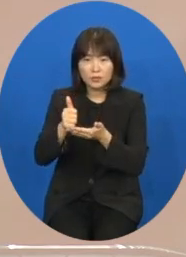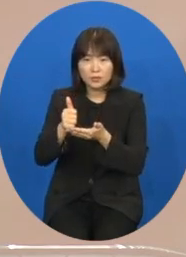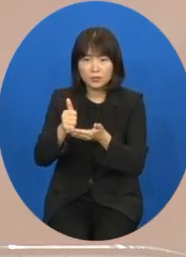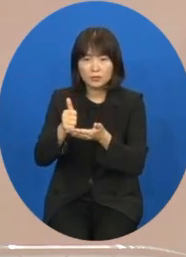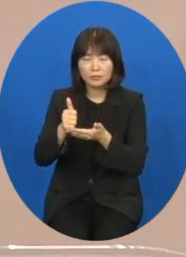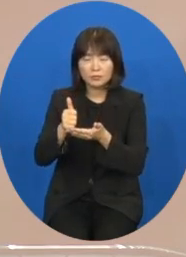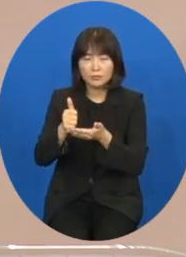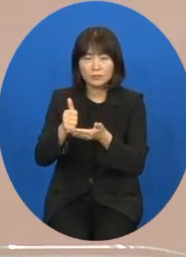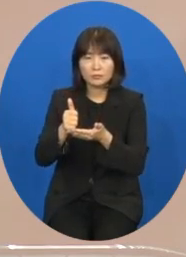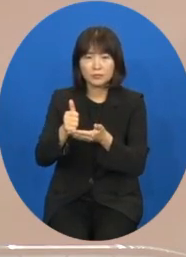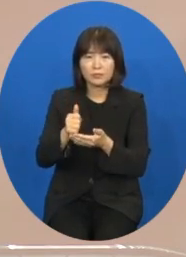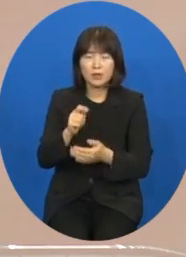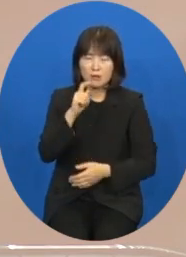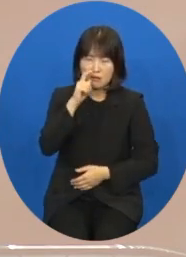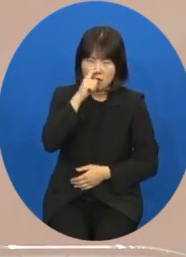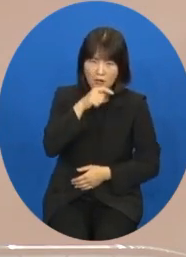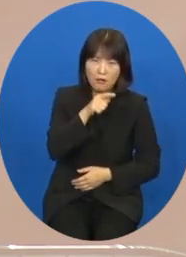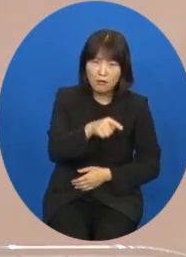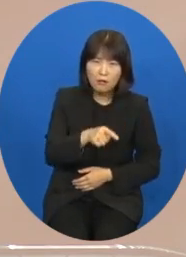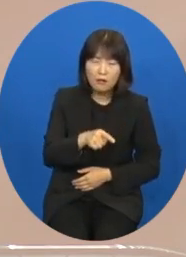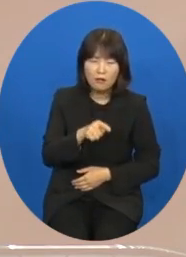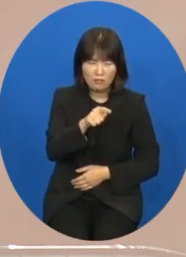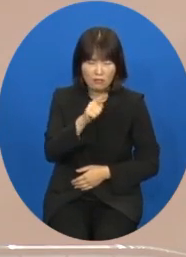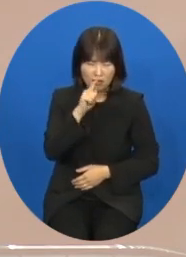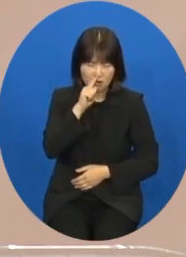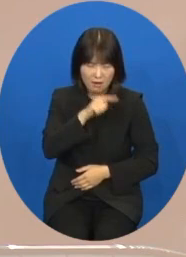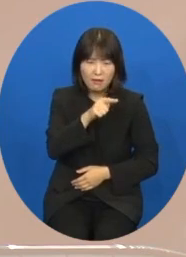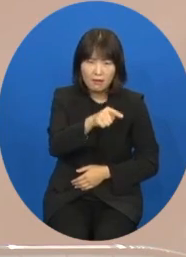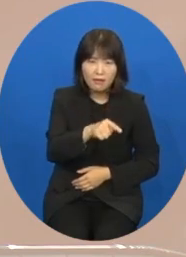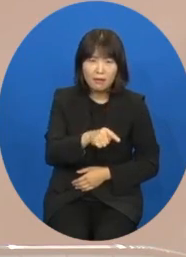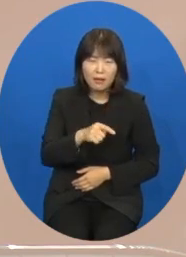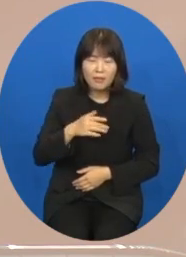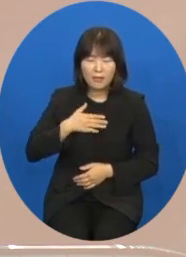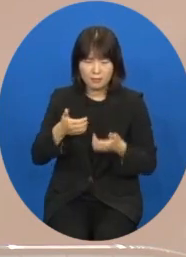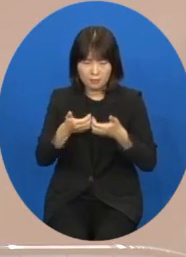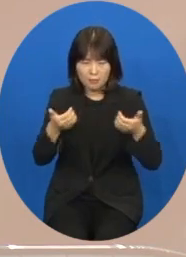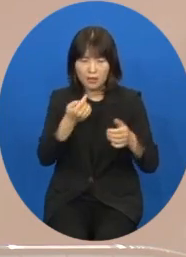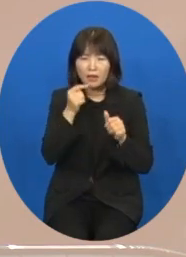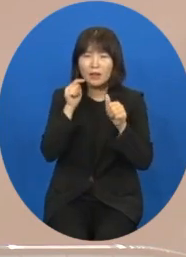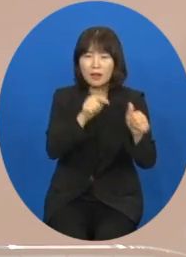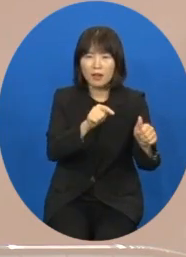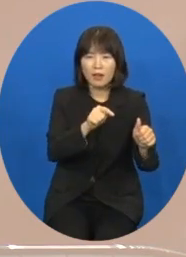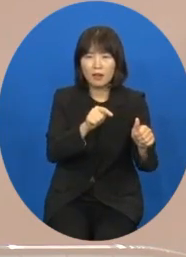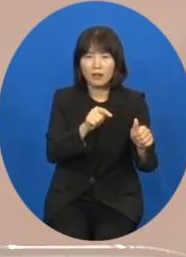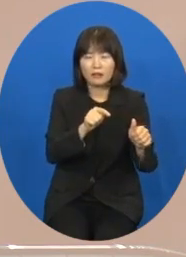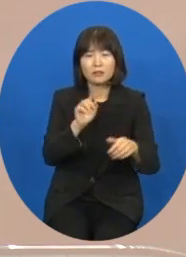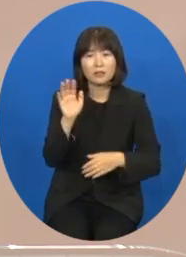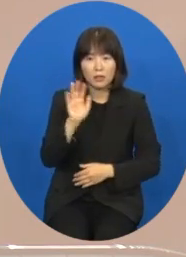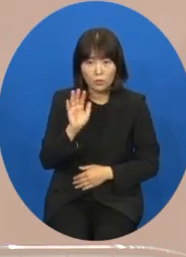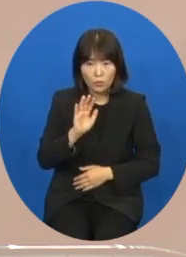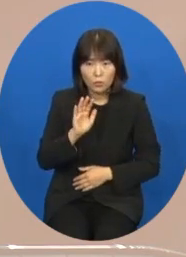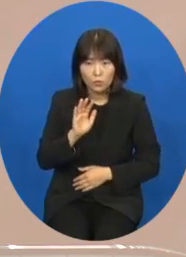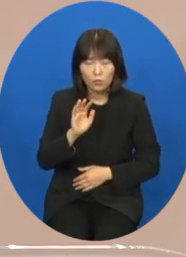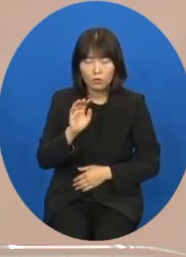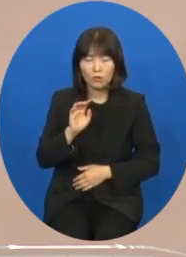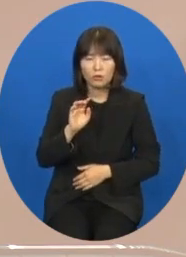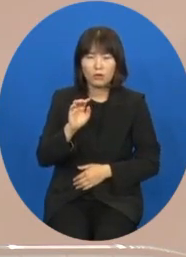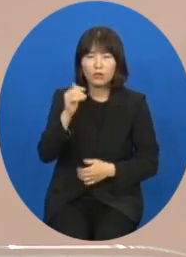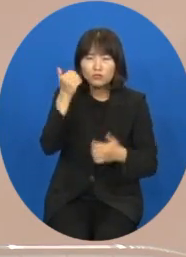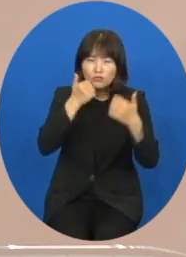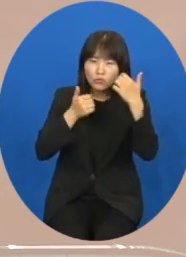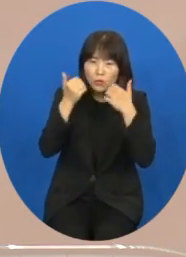더럽다, 너는 정말 악하구나, 내게서 떠나가라 하지 않으시고 어떤 죄인이라도